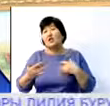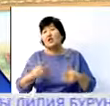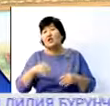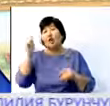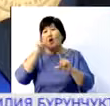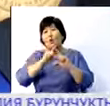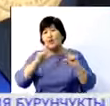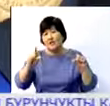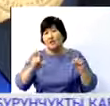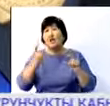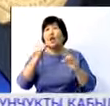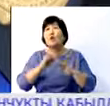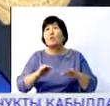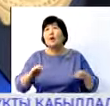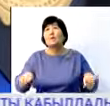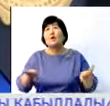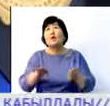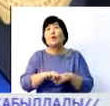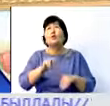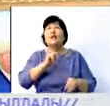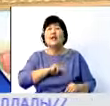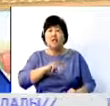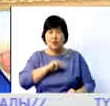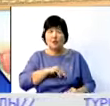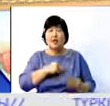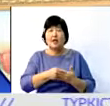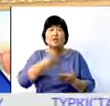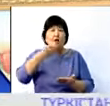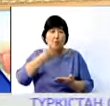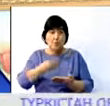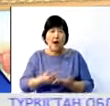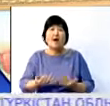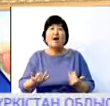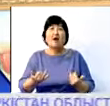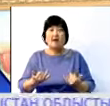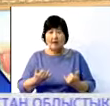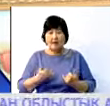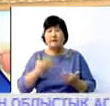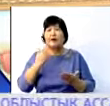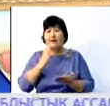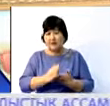балабақшаларға. Осындай еңбегіміз бағаланып бағаланып атыр.